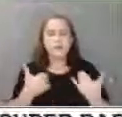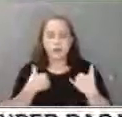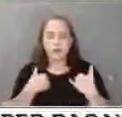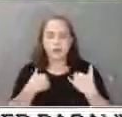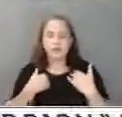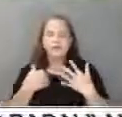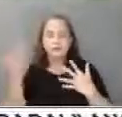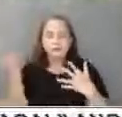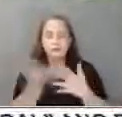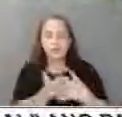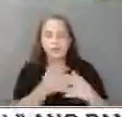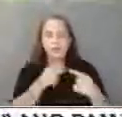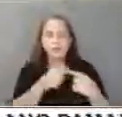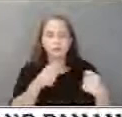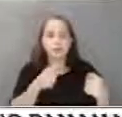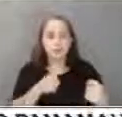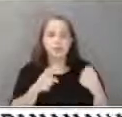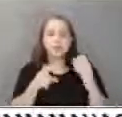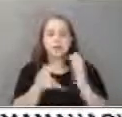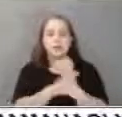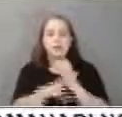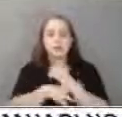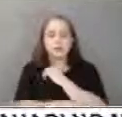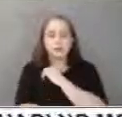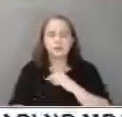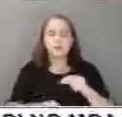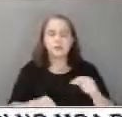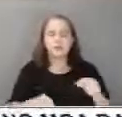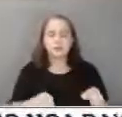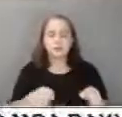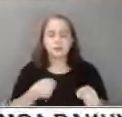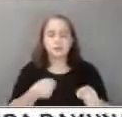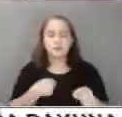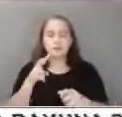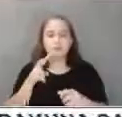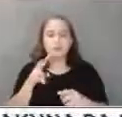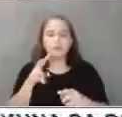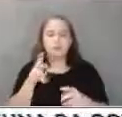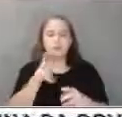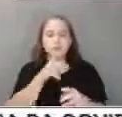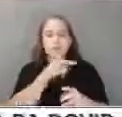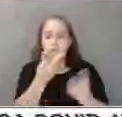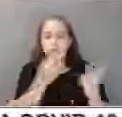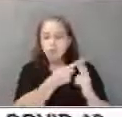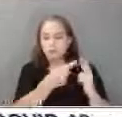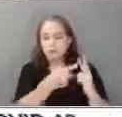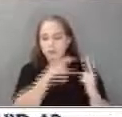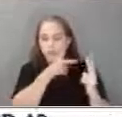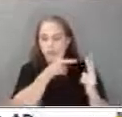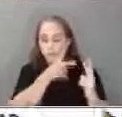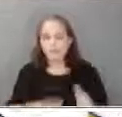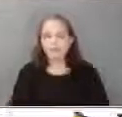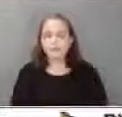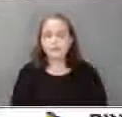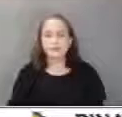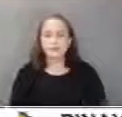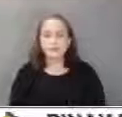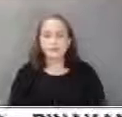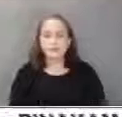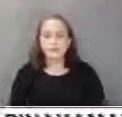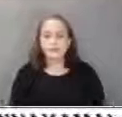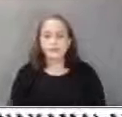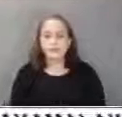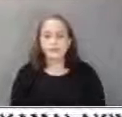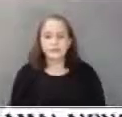ito. Ngunit hindi pa man sila nakakalayo ay sumemplang na ang mga ito sa pagmamadali. At doon nga sa investigation natin ay involved ito